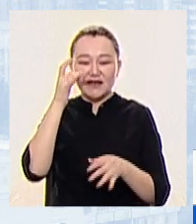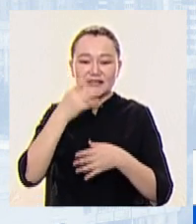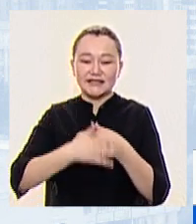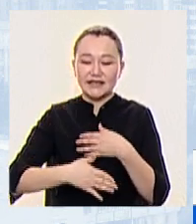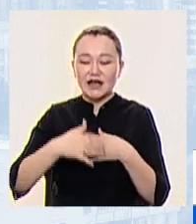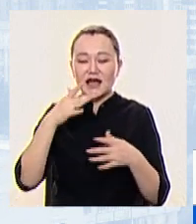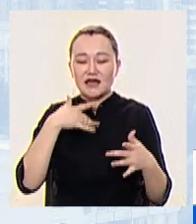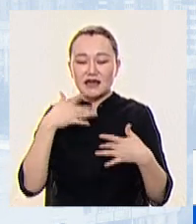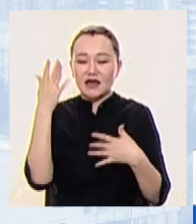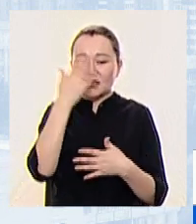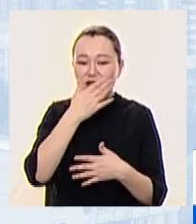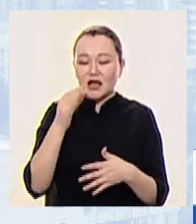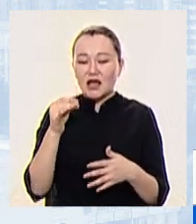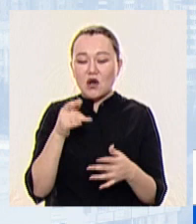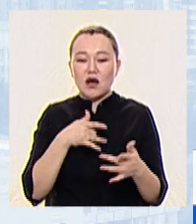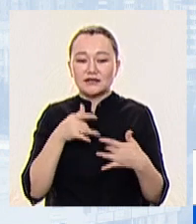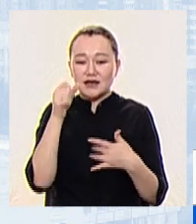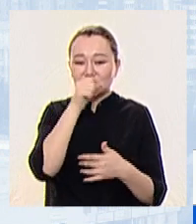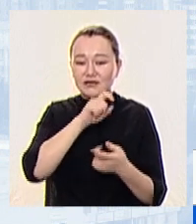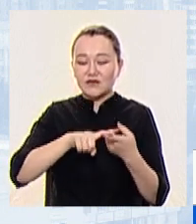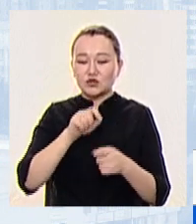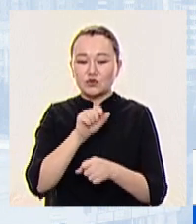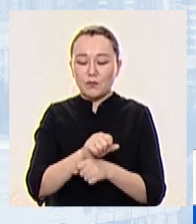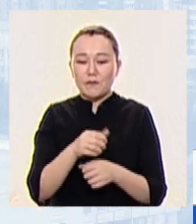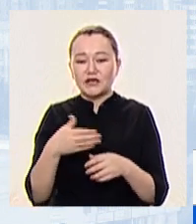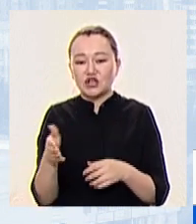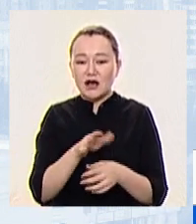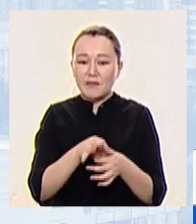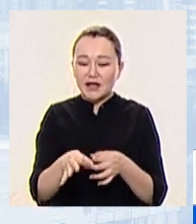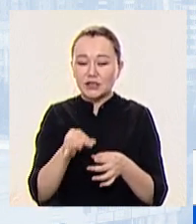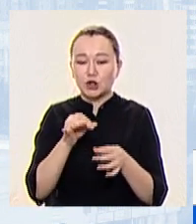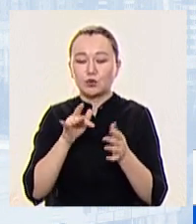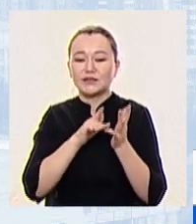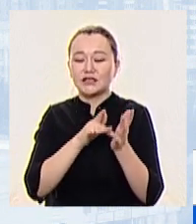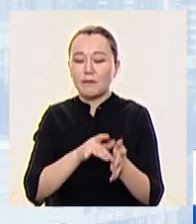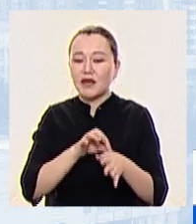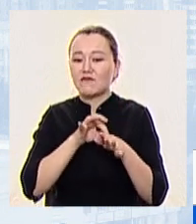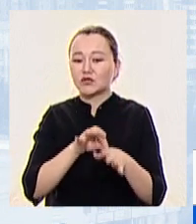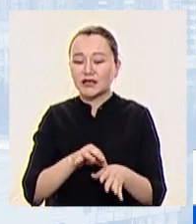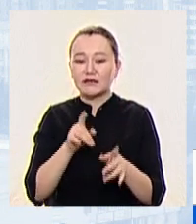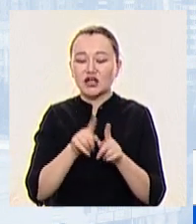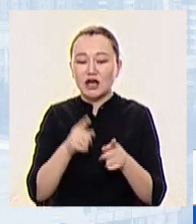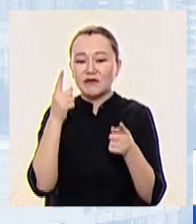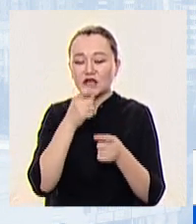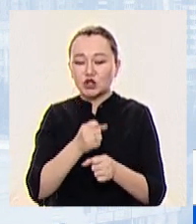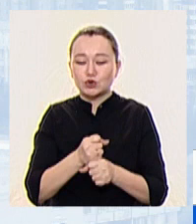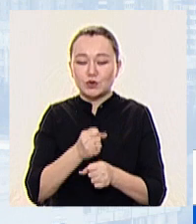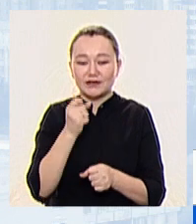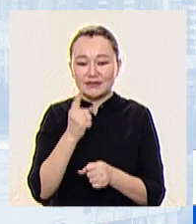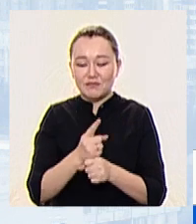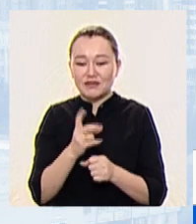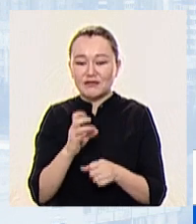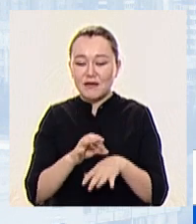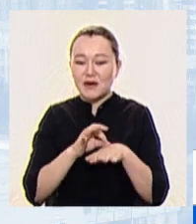центры, кинотеатры и концертные залы. Становятся межобластные и туристические перевозки. Также объявили строгий запрет на